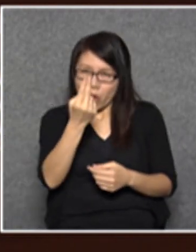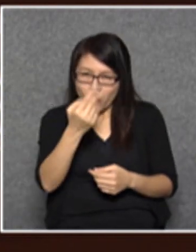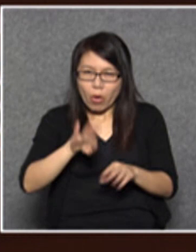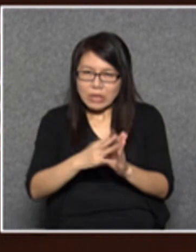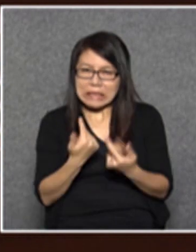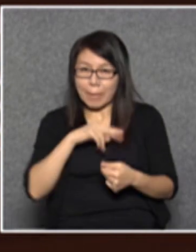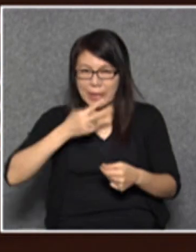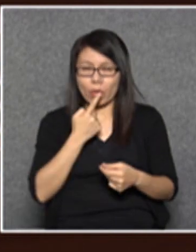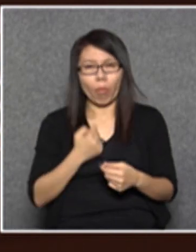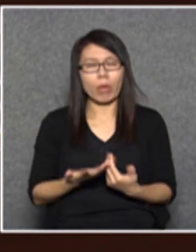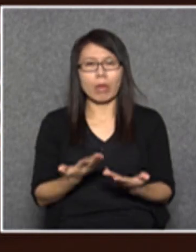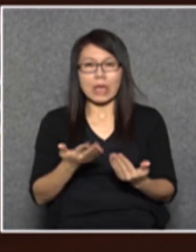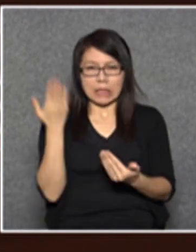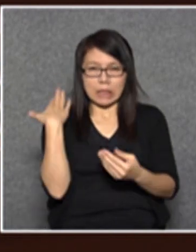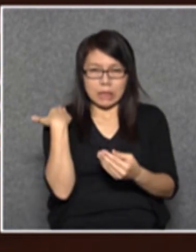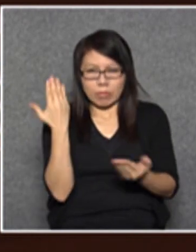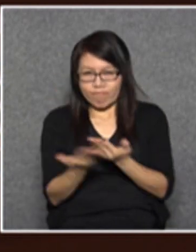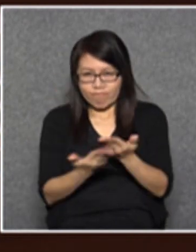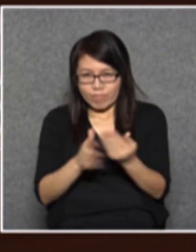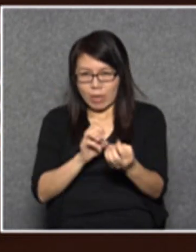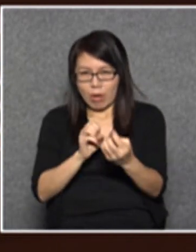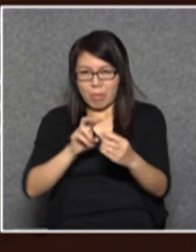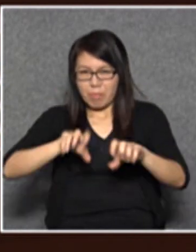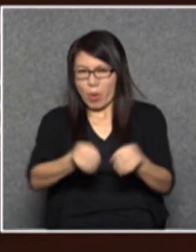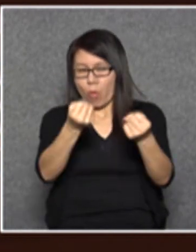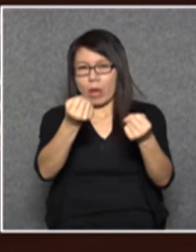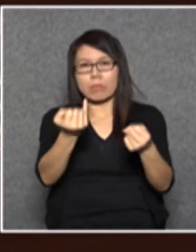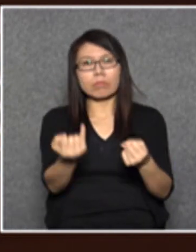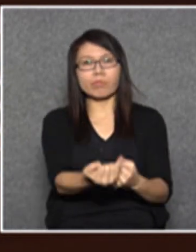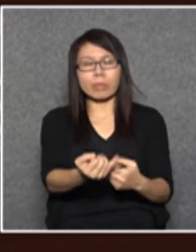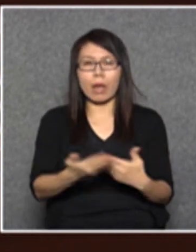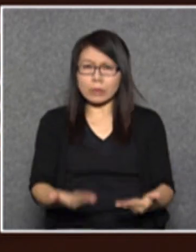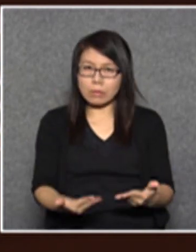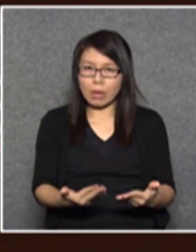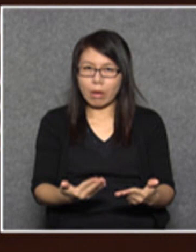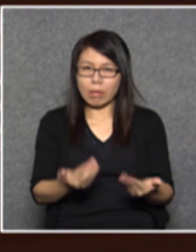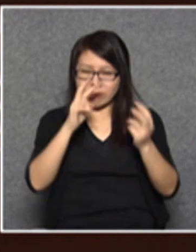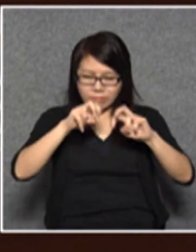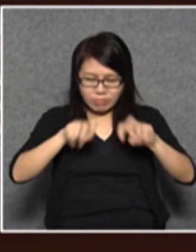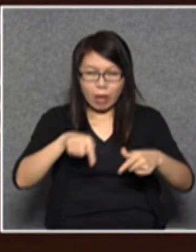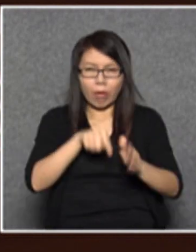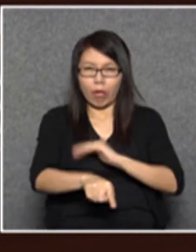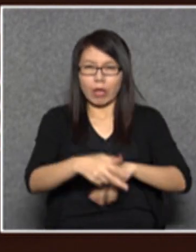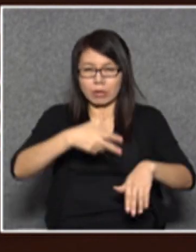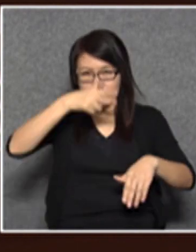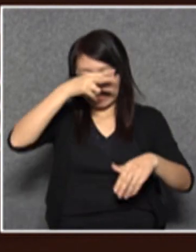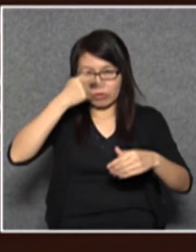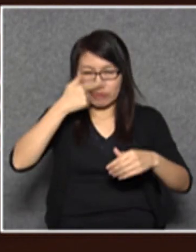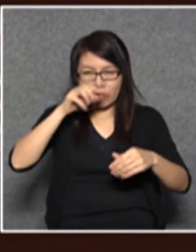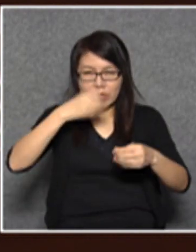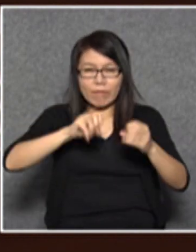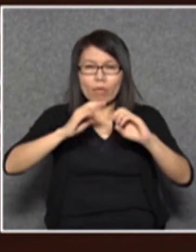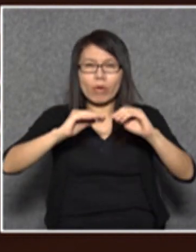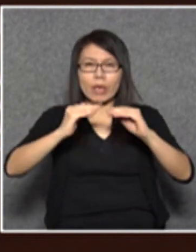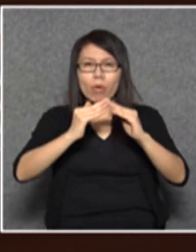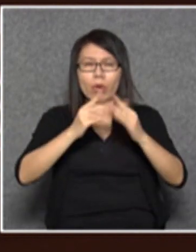將之前的交流就全部是炒和了。嗱，你而家咧挖出嚟嘅呢一個局咧，就係挑人立法會議